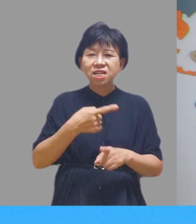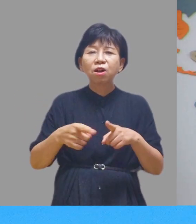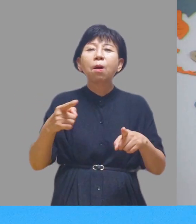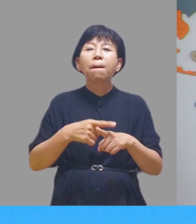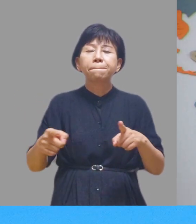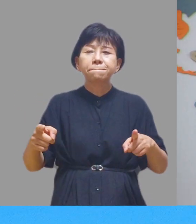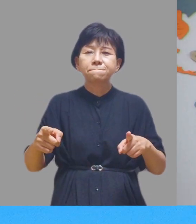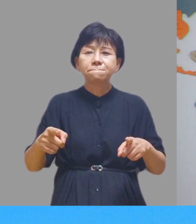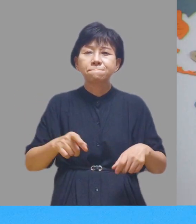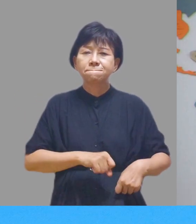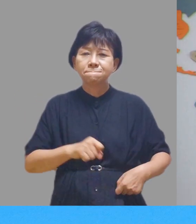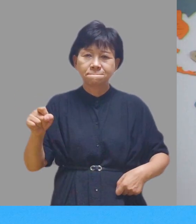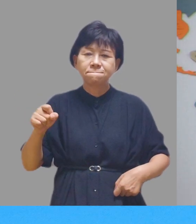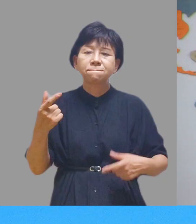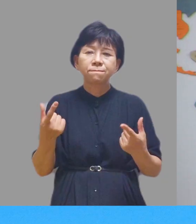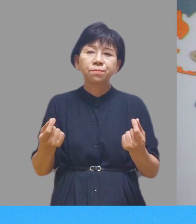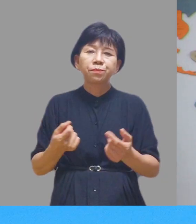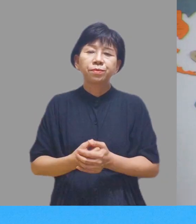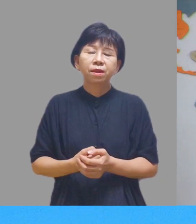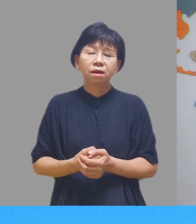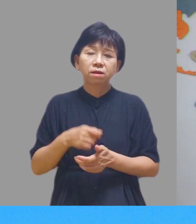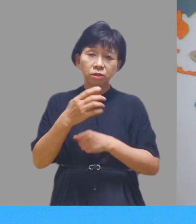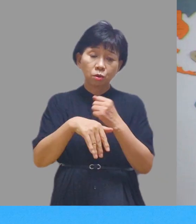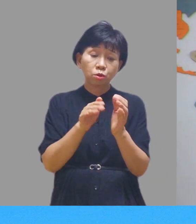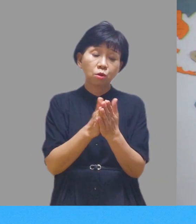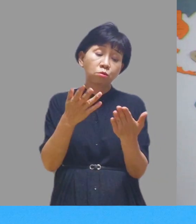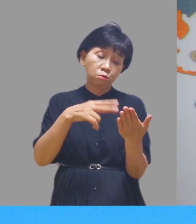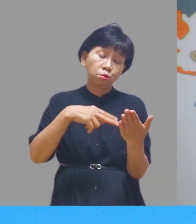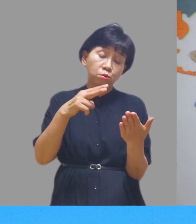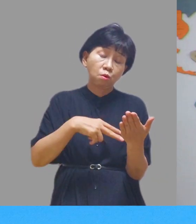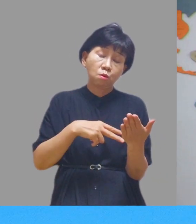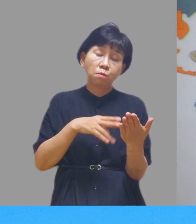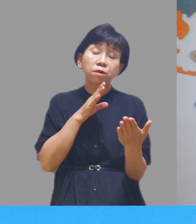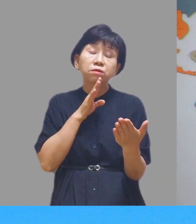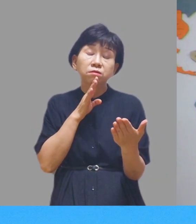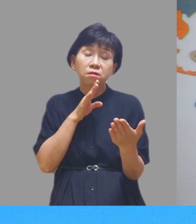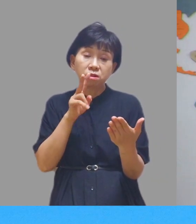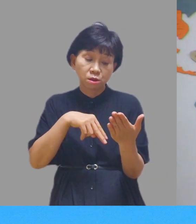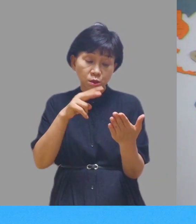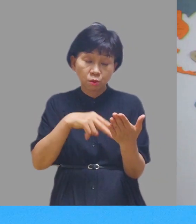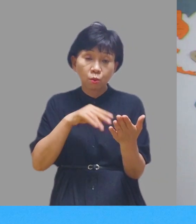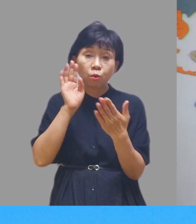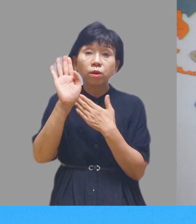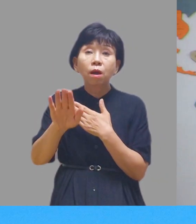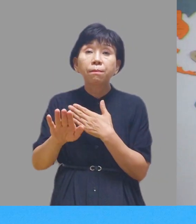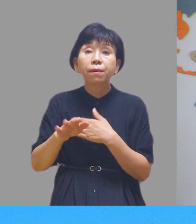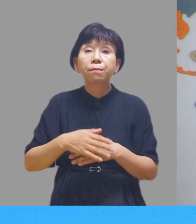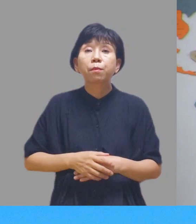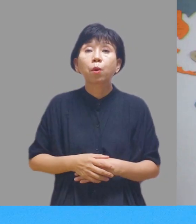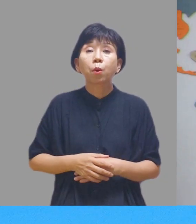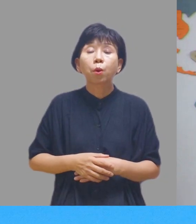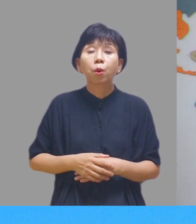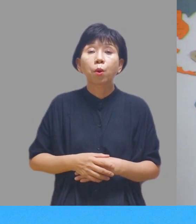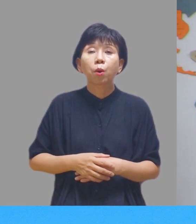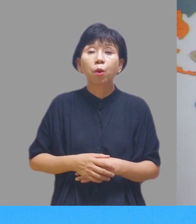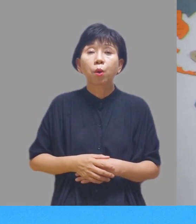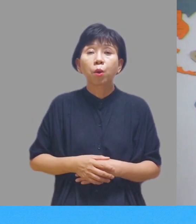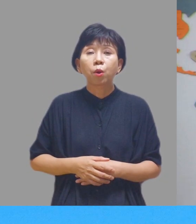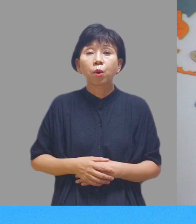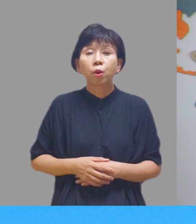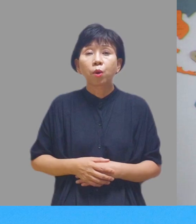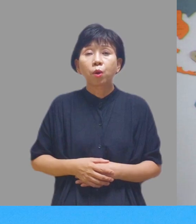수 있어요. 성경을 정독할 수 있어요. 그런데 그 말씀을 읽고 난 이후에 다